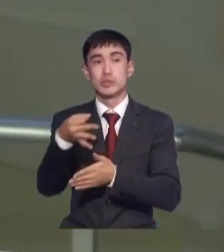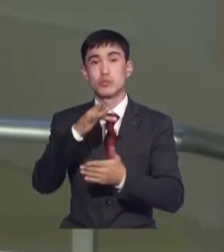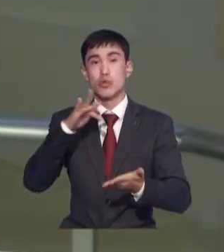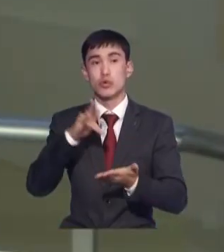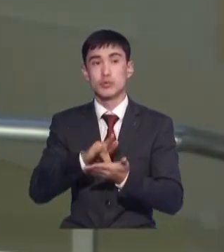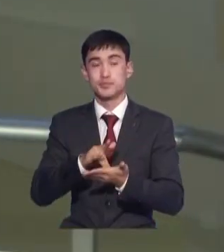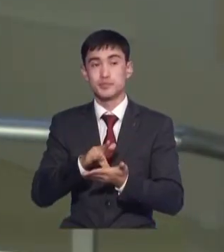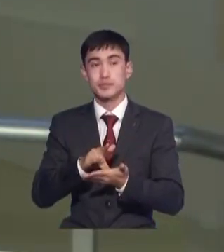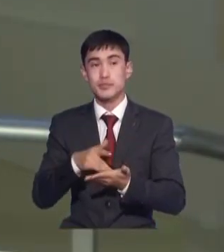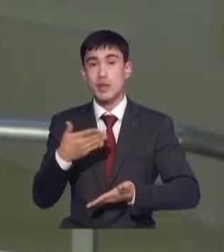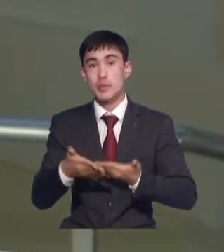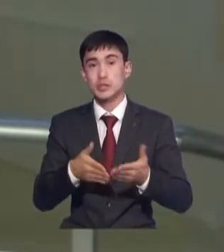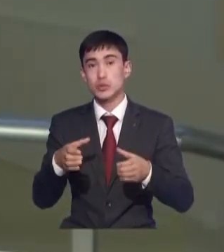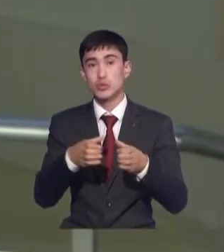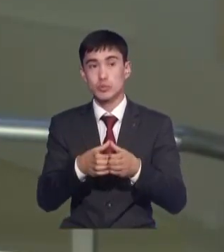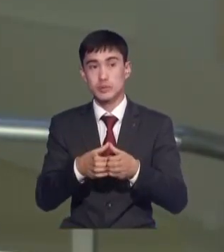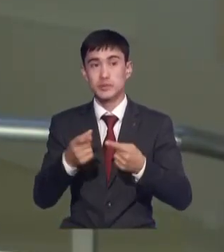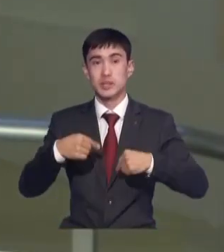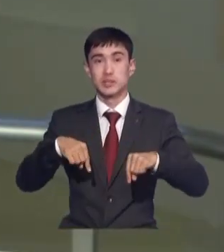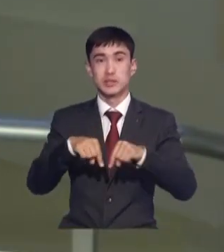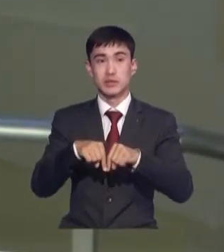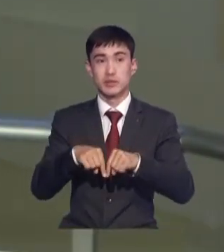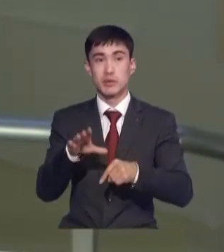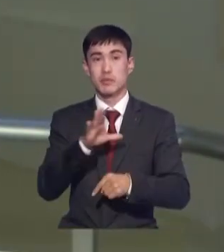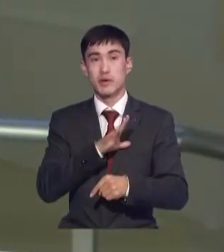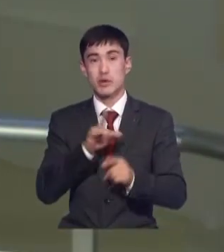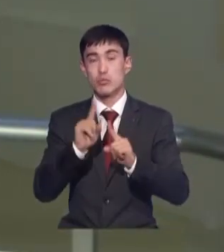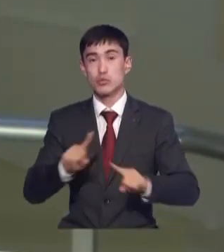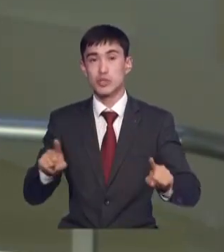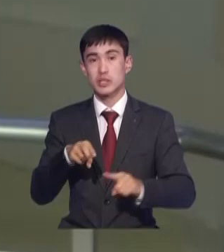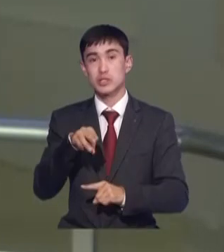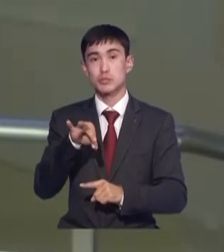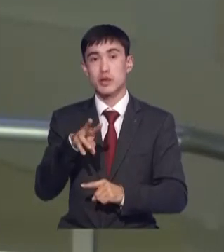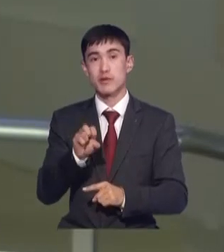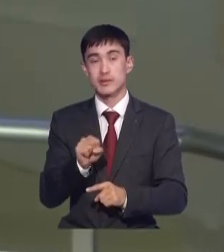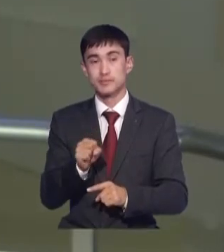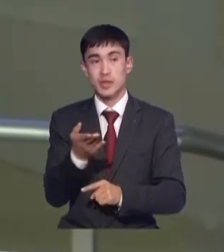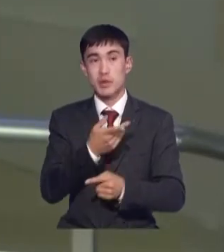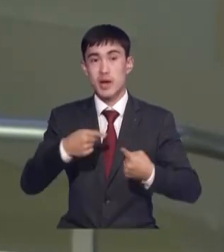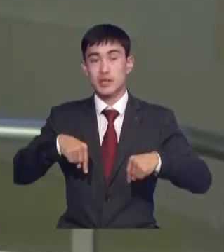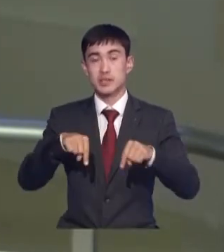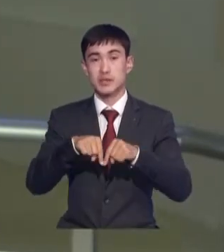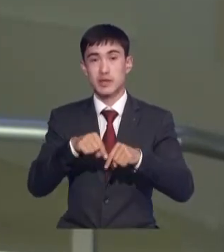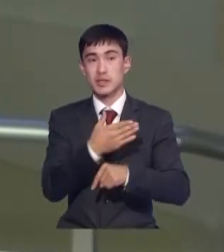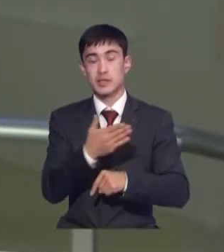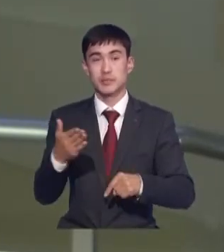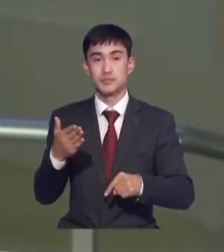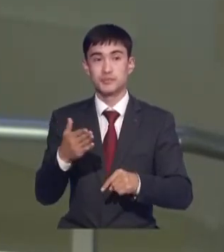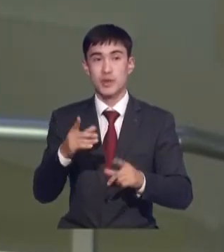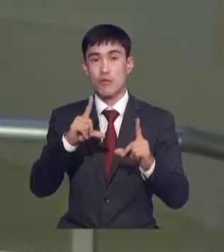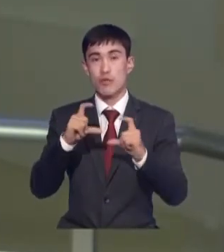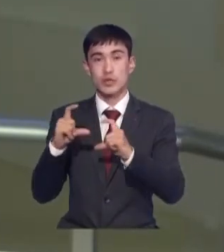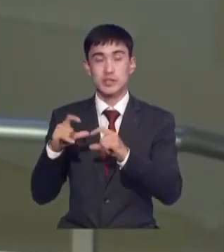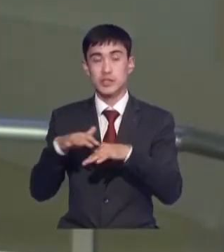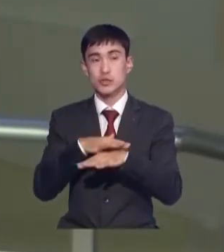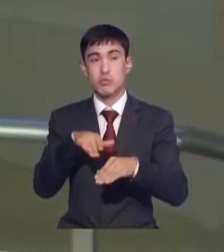городу. Пешую прогулку мы им организовали. Они побывали в музее Танышпаева. Мы организовали им